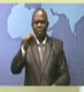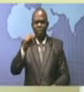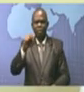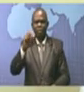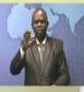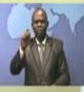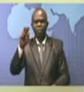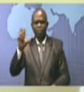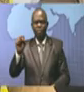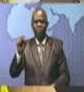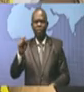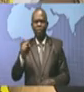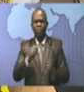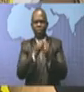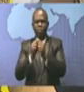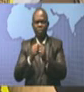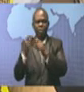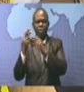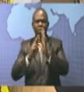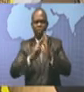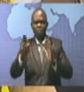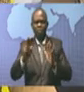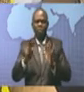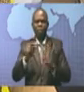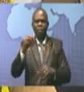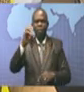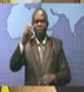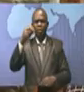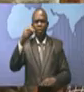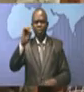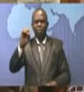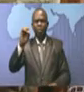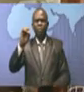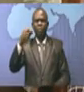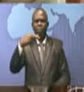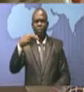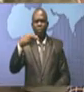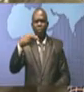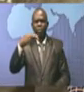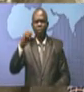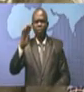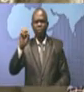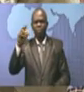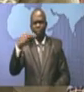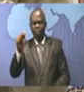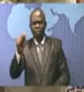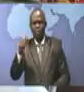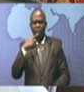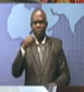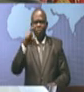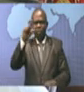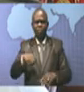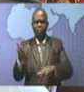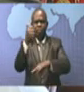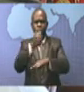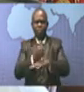représentants de l'Obura et de la protection civile, les administratifs ainsi que les exploitants, ont décidé de mettre en place un comité